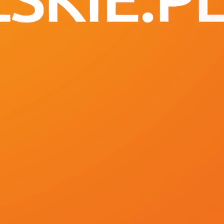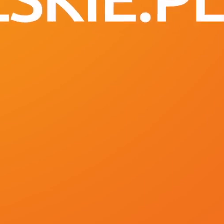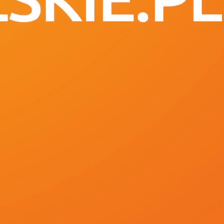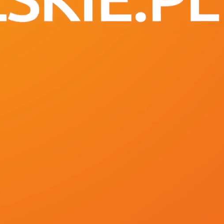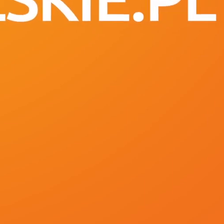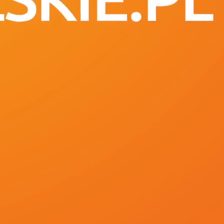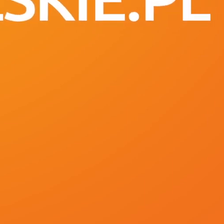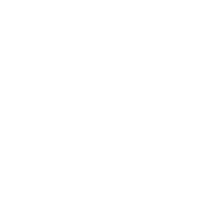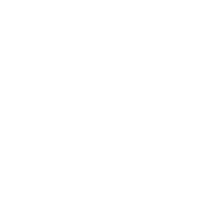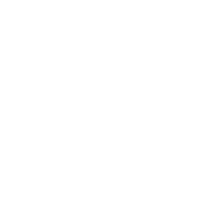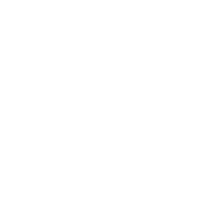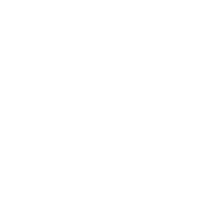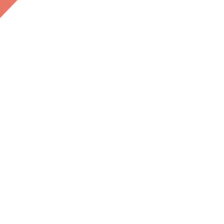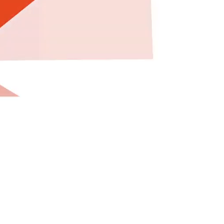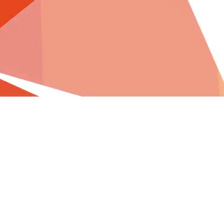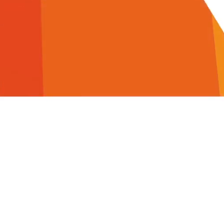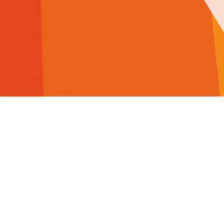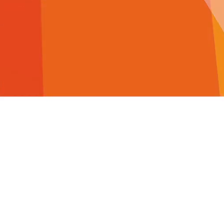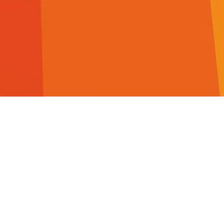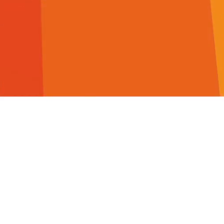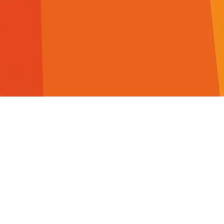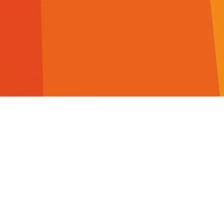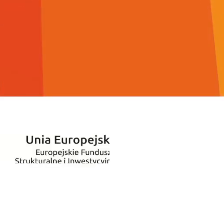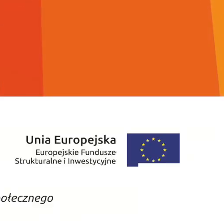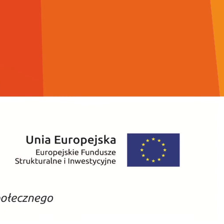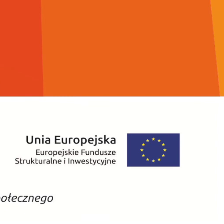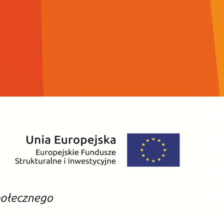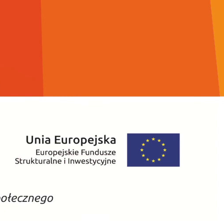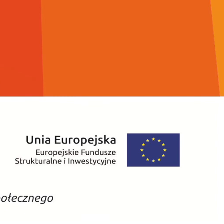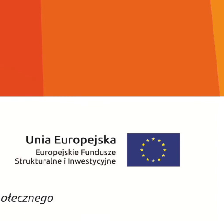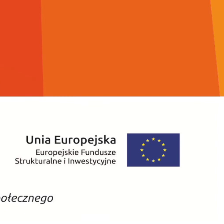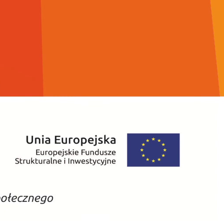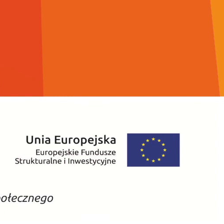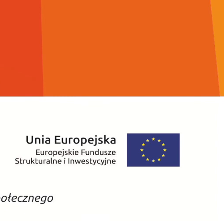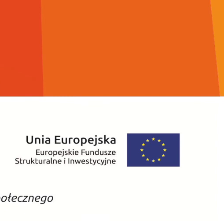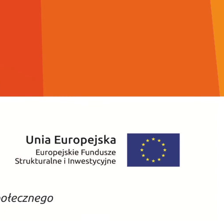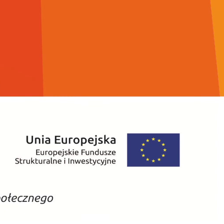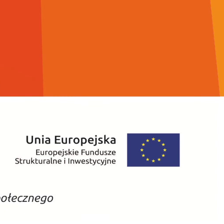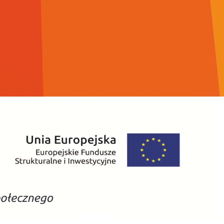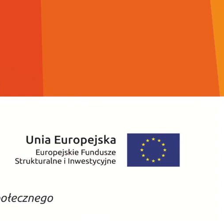www.rpolubelskie.pl. Dni otwarte funduszy europejskich.